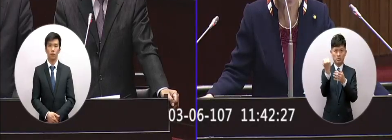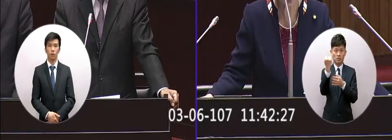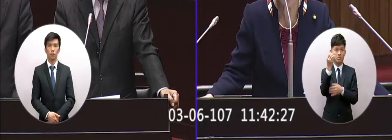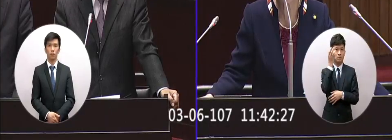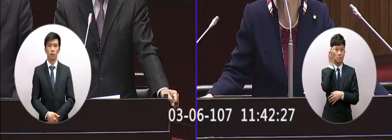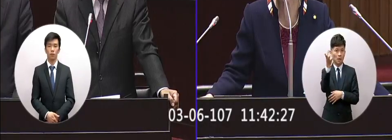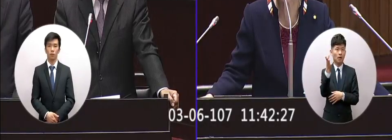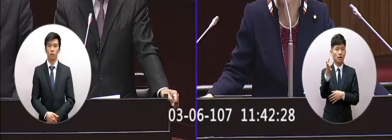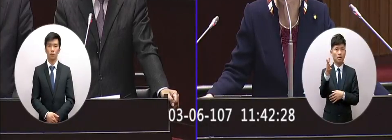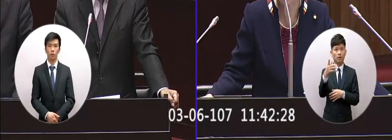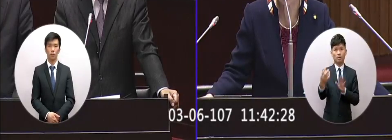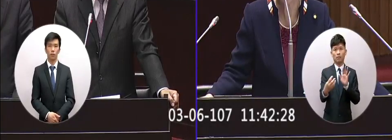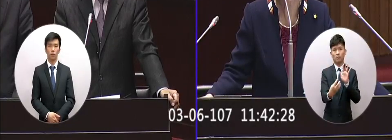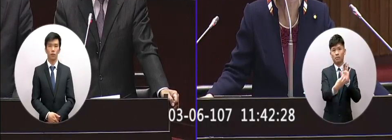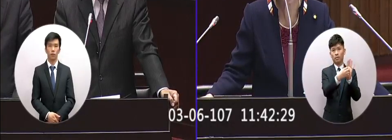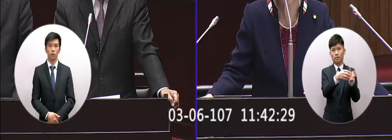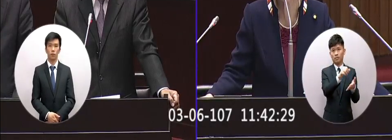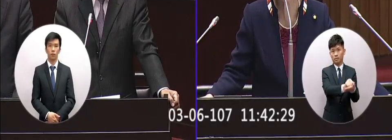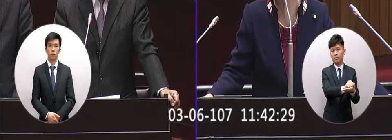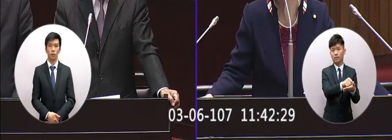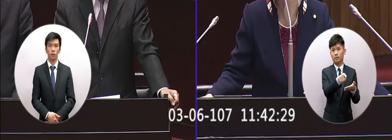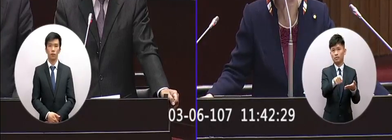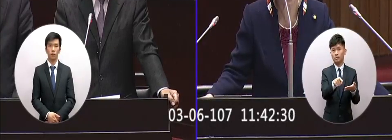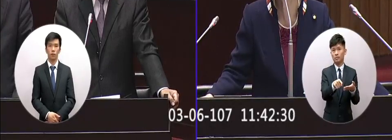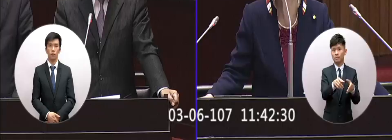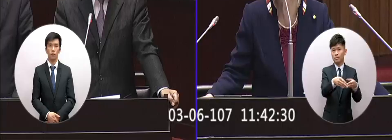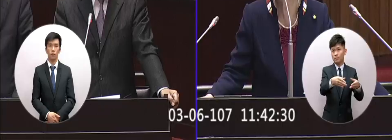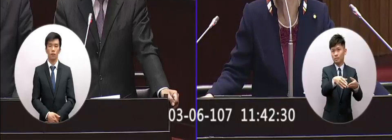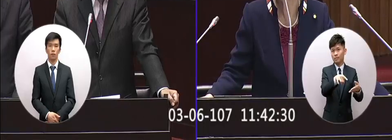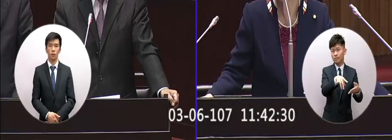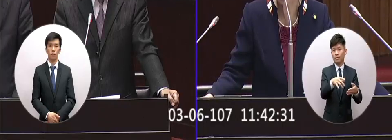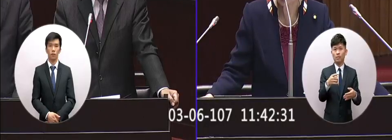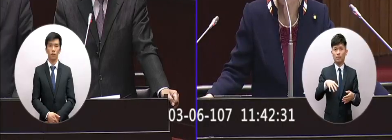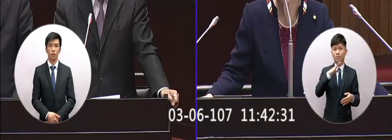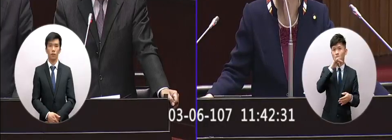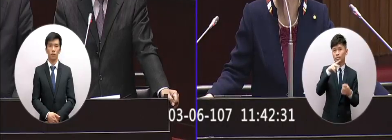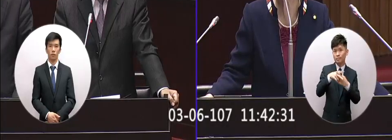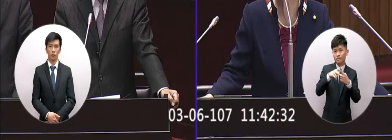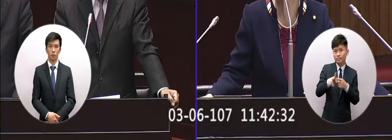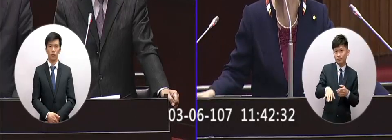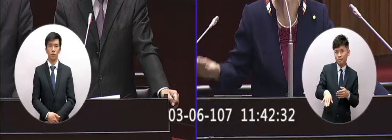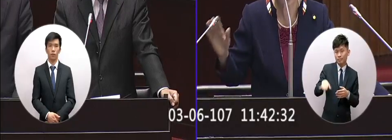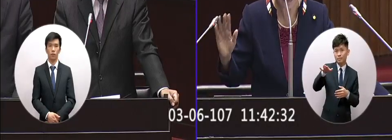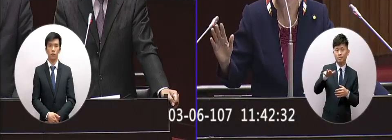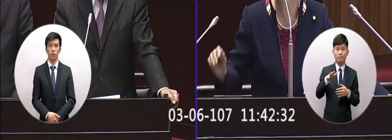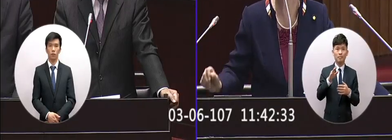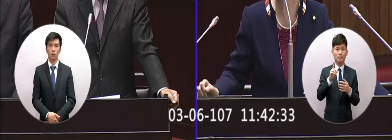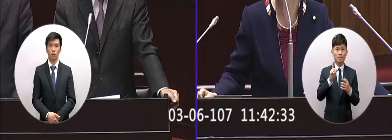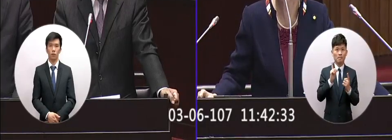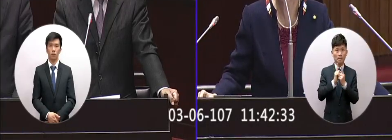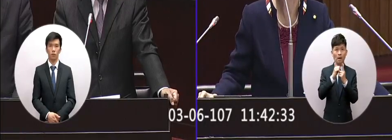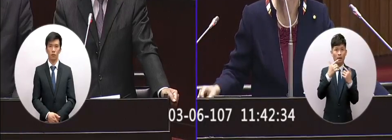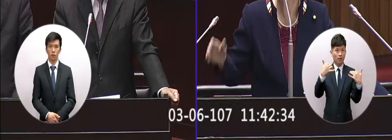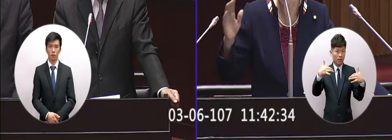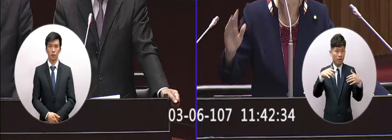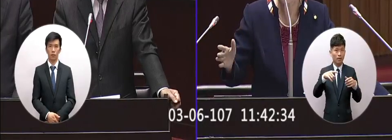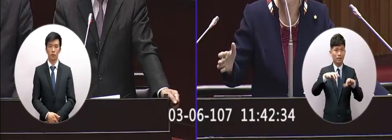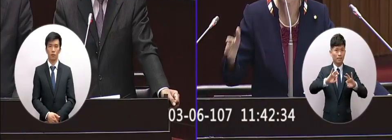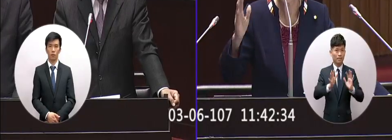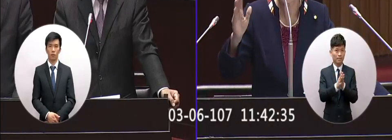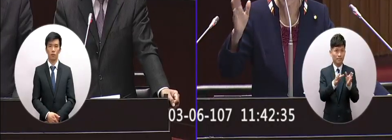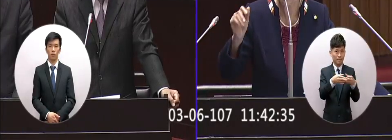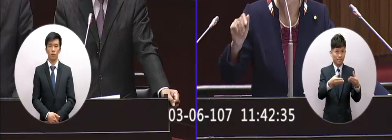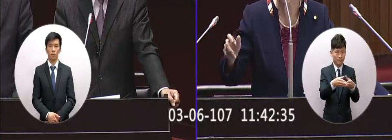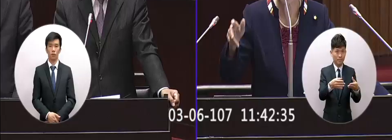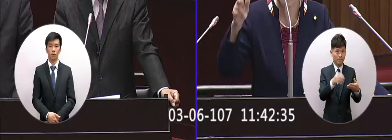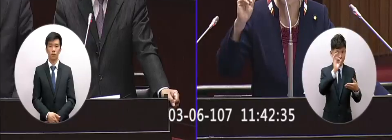它编入在这个词典里面，我们知道说我们从小遇到什么样的问题，第一个就是查词典，然后词典